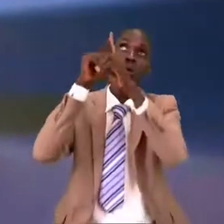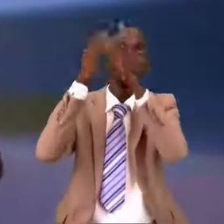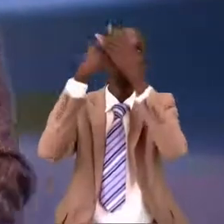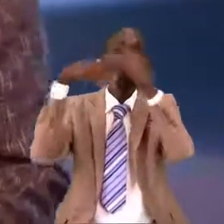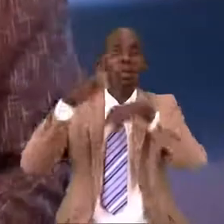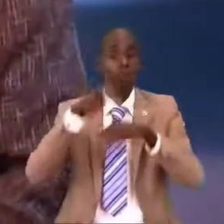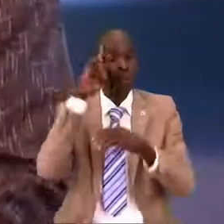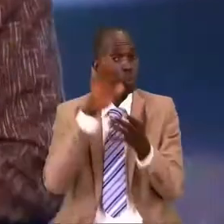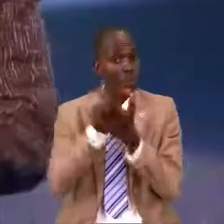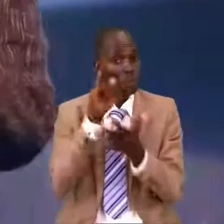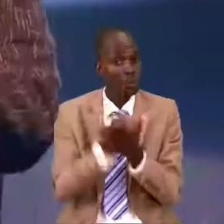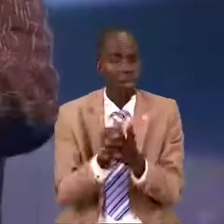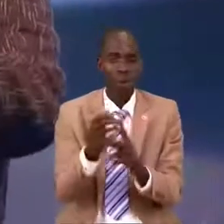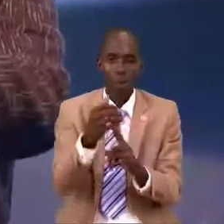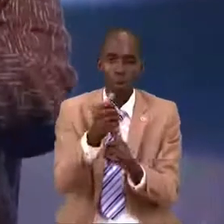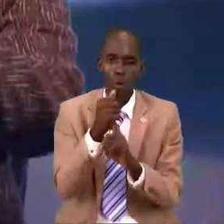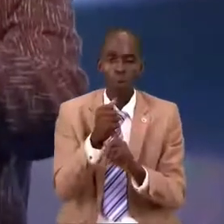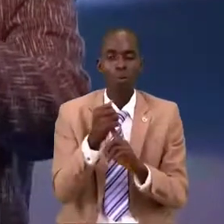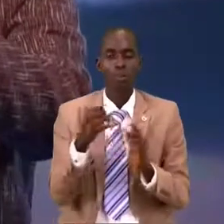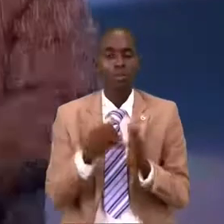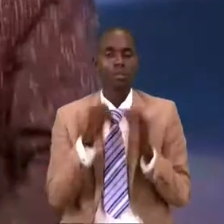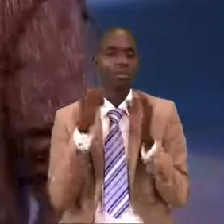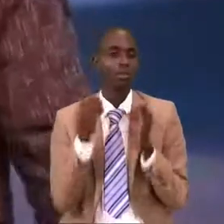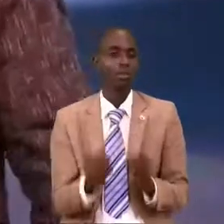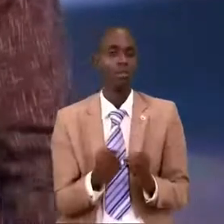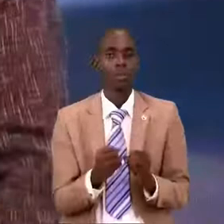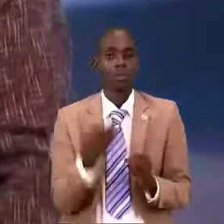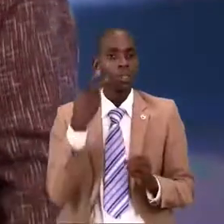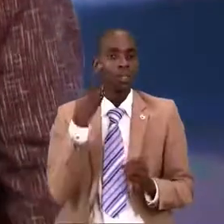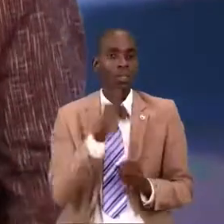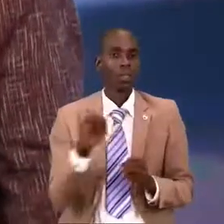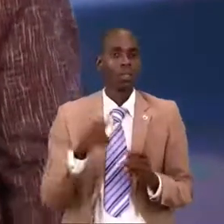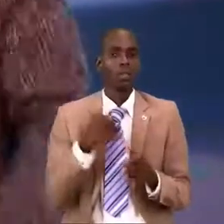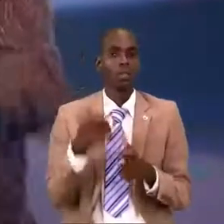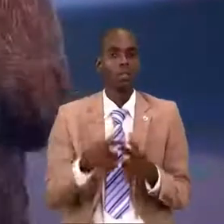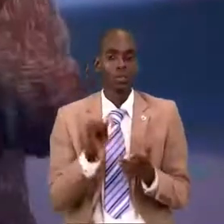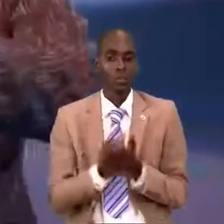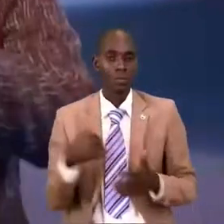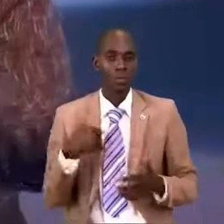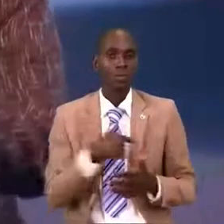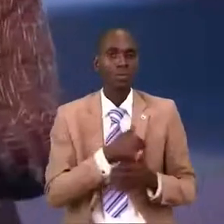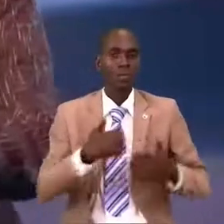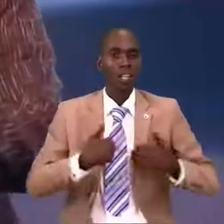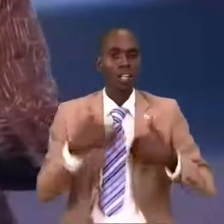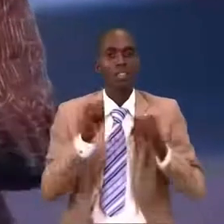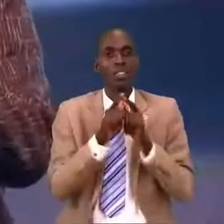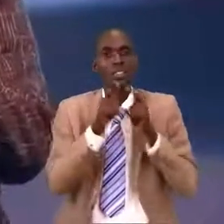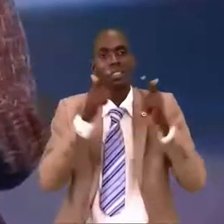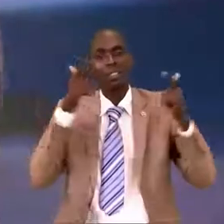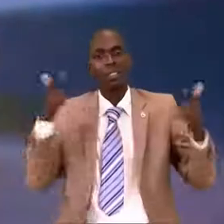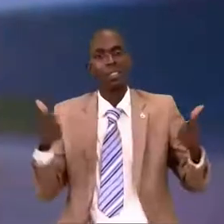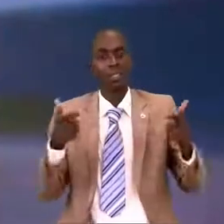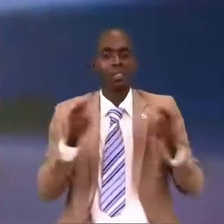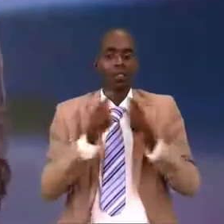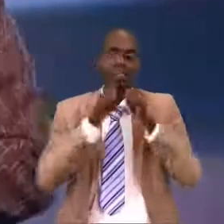Ainsi donc, puisque nous avons un grand souverain sacrificateur qui a traversé les cieux,